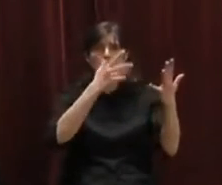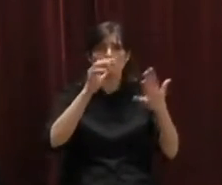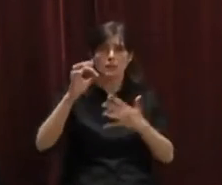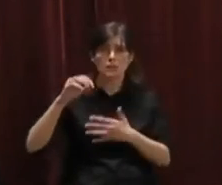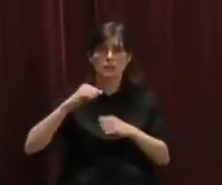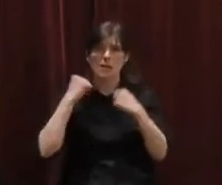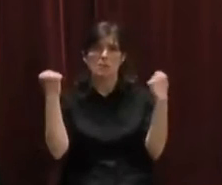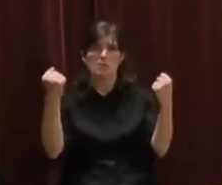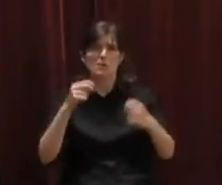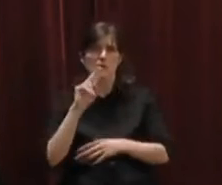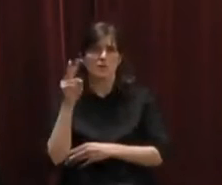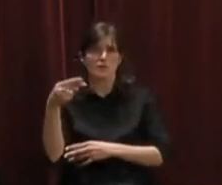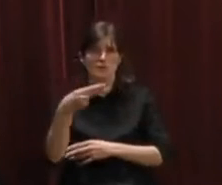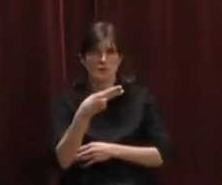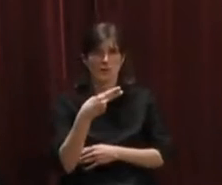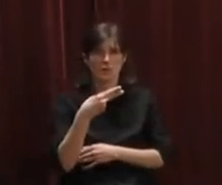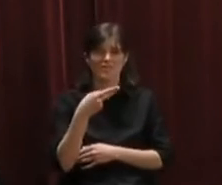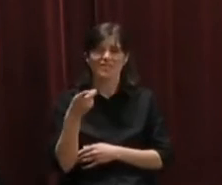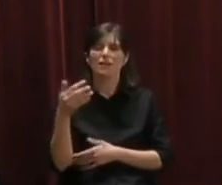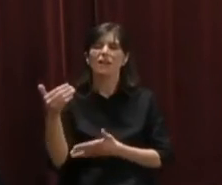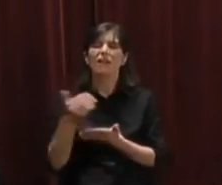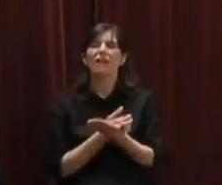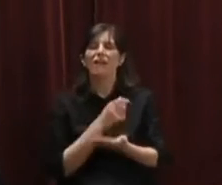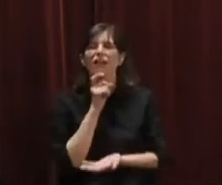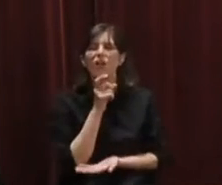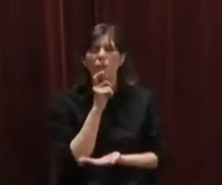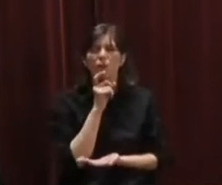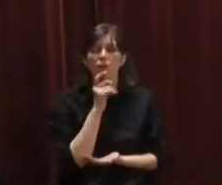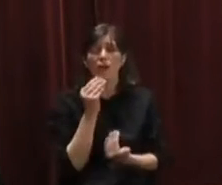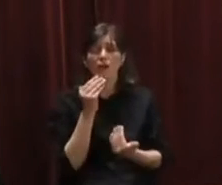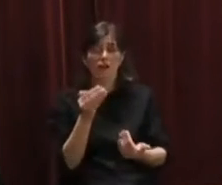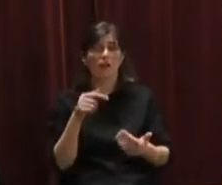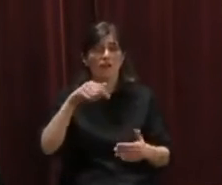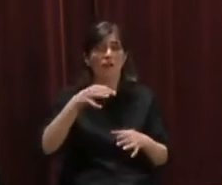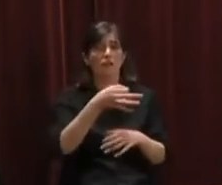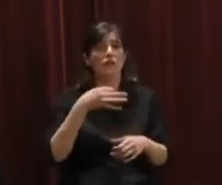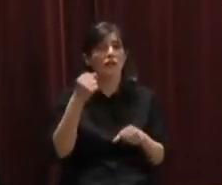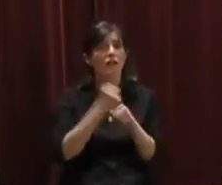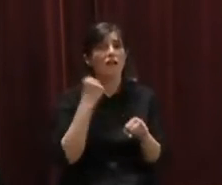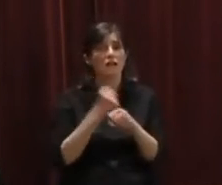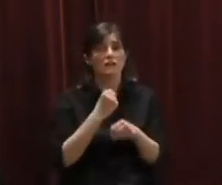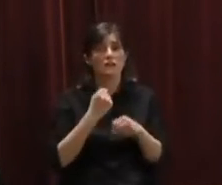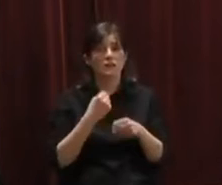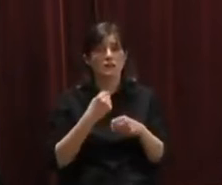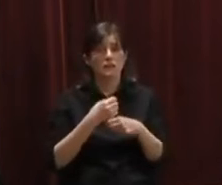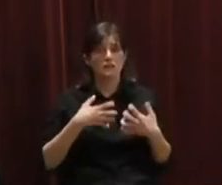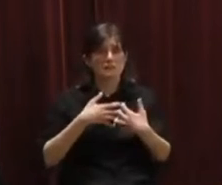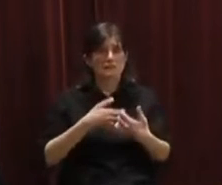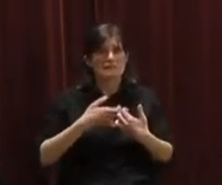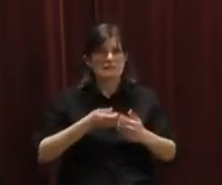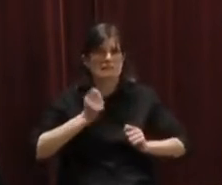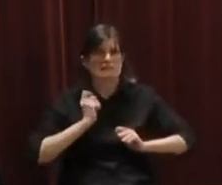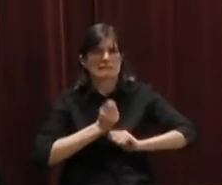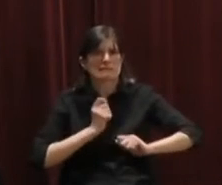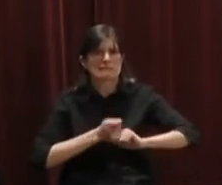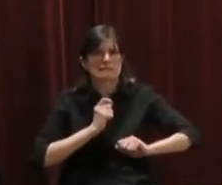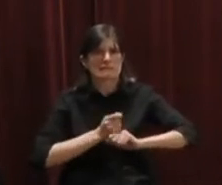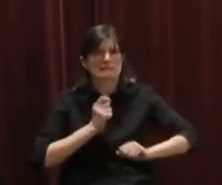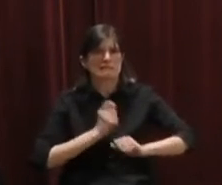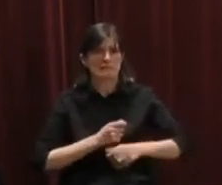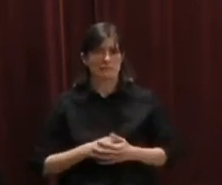l'espatlla de milers de treballadors d'aquesta comunitat autònoma. Aquesta legislatura s'han utilitzat més de 20 milions d'euros a subvencionar